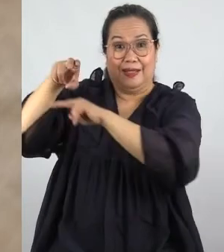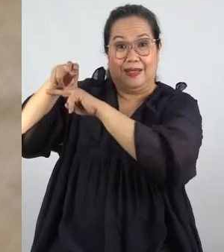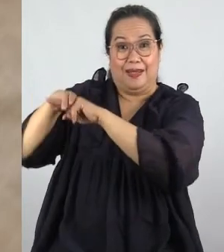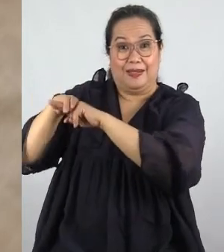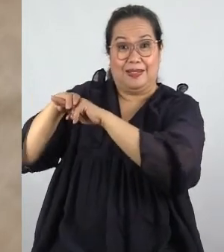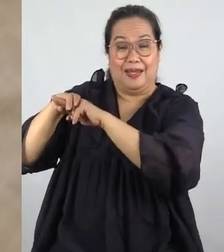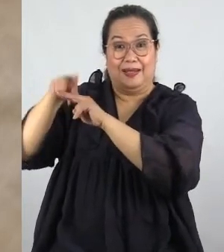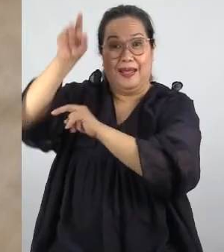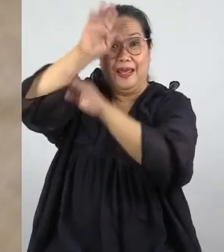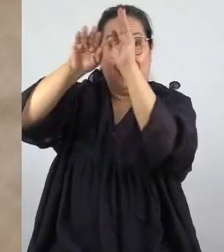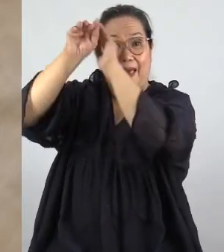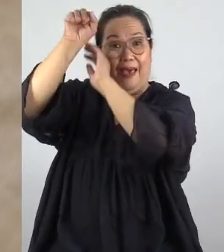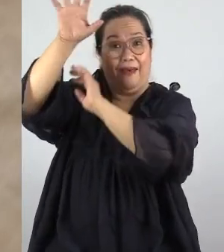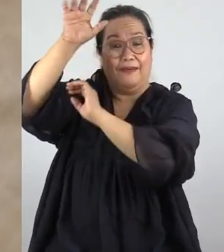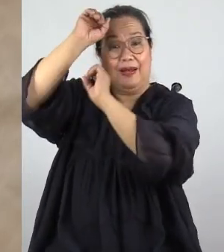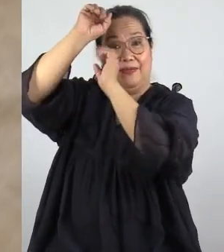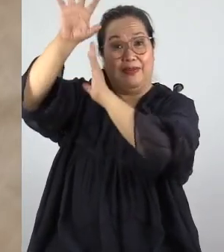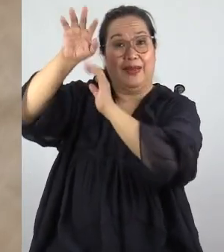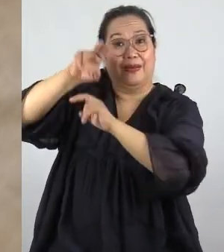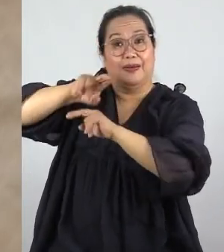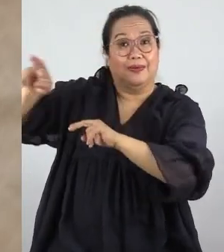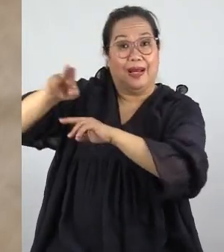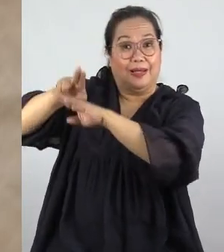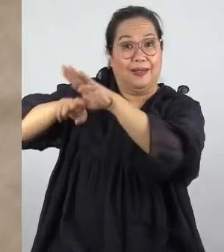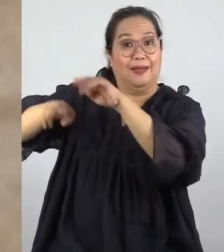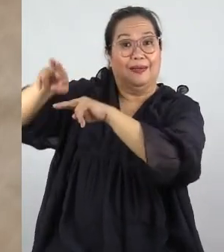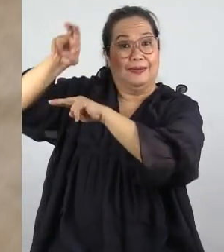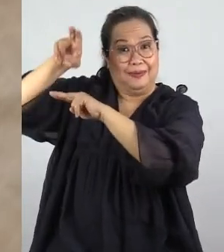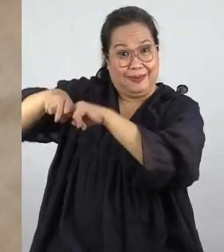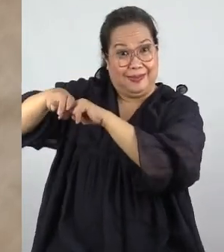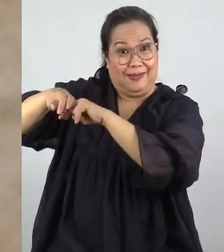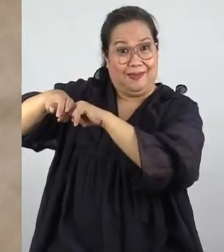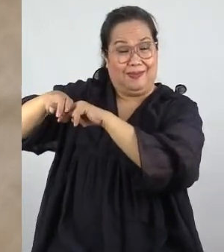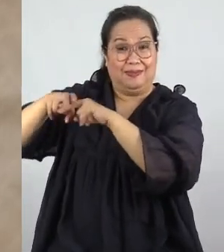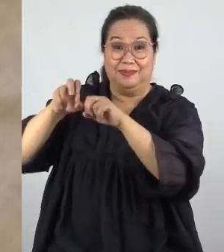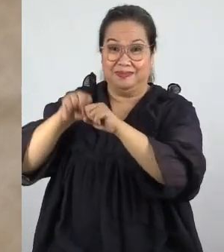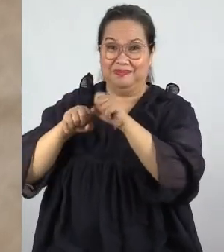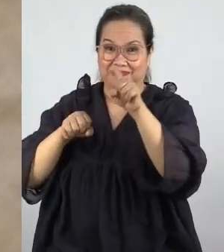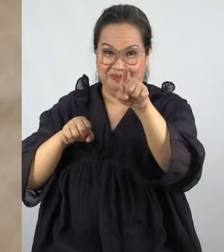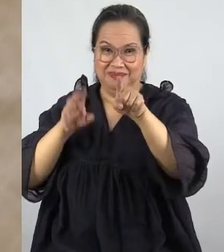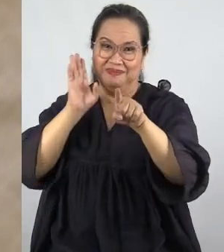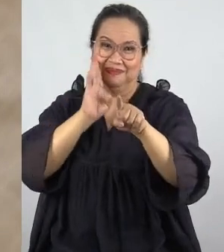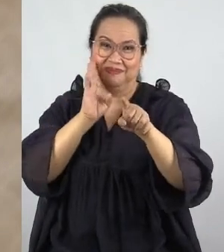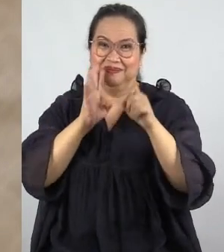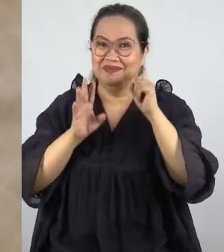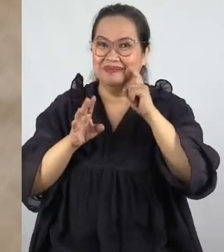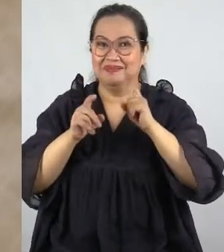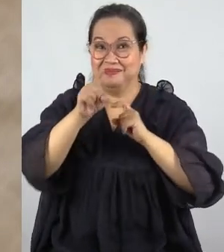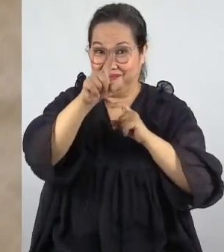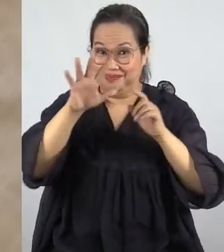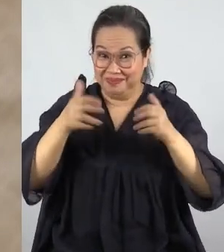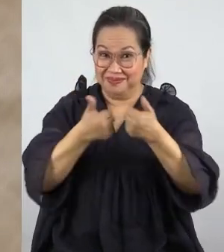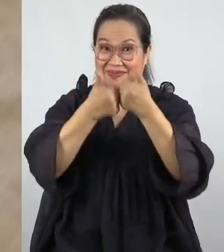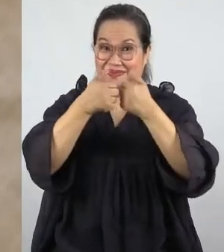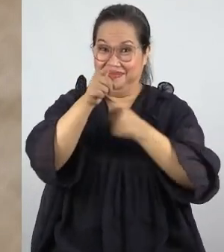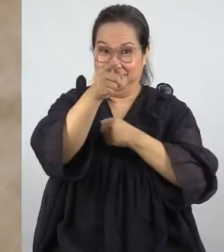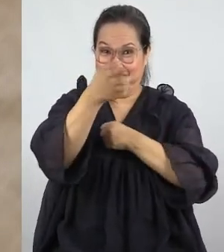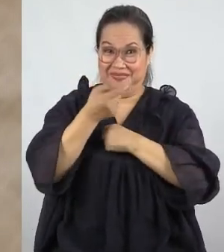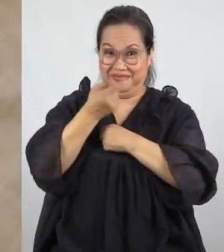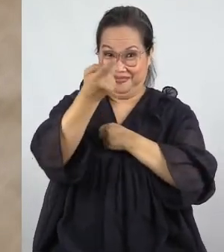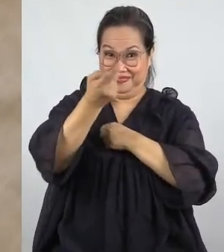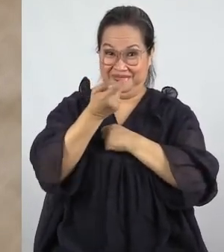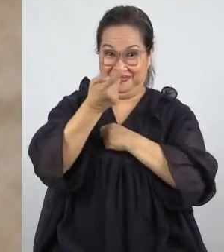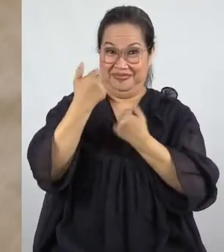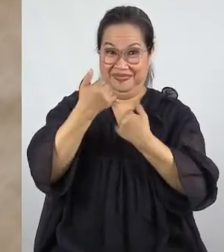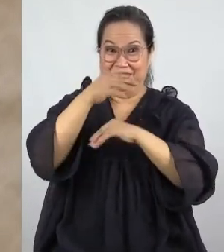ng Diyos Amang makapangyarihan sa lahat. Kaya mga kapatid, bilang hamon sa ating lahat